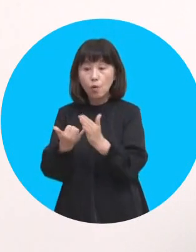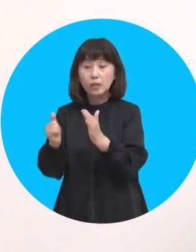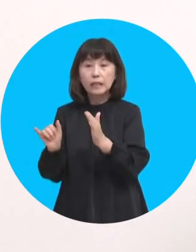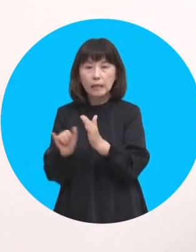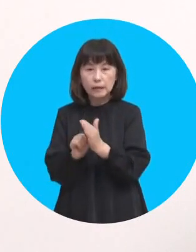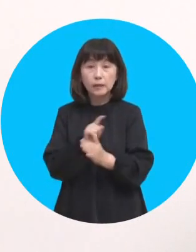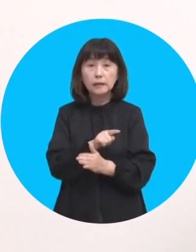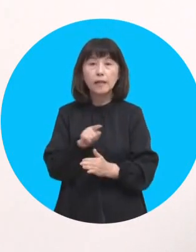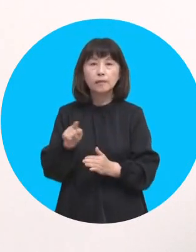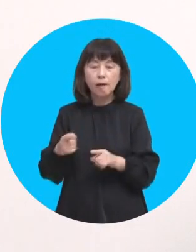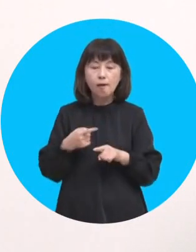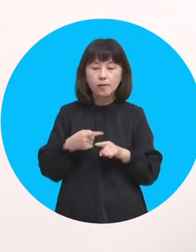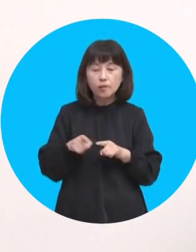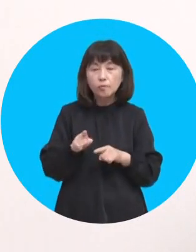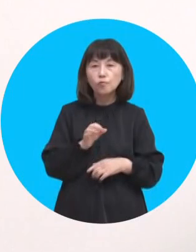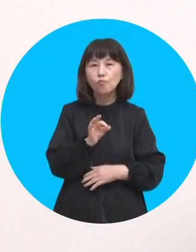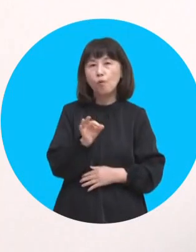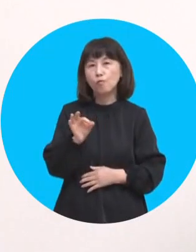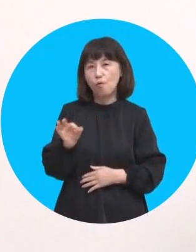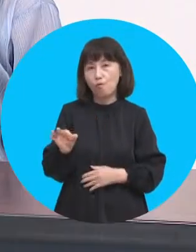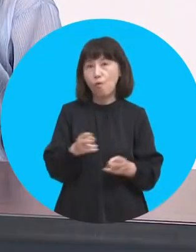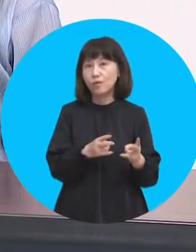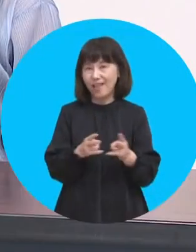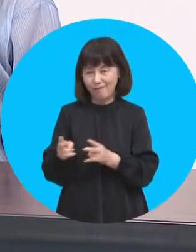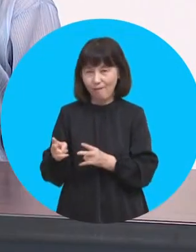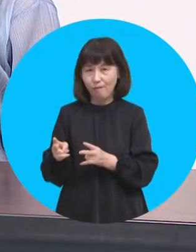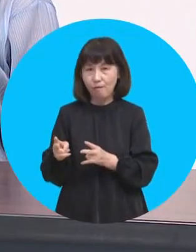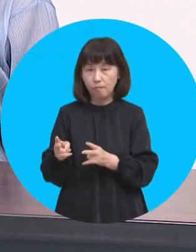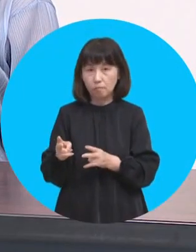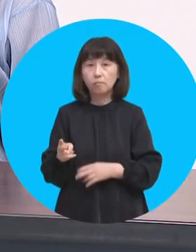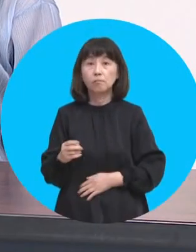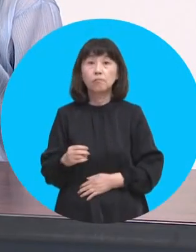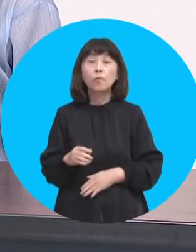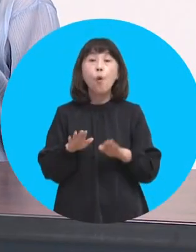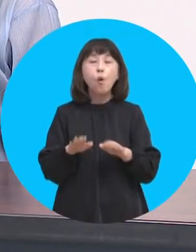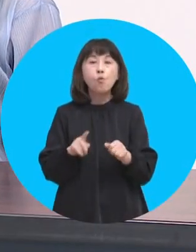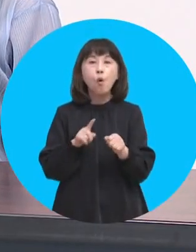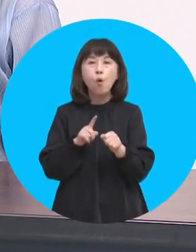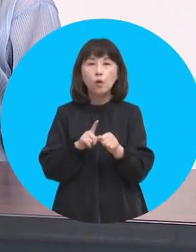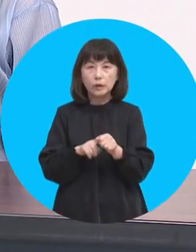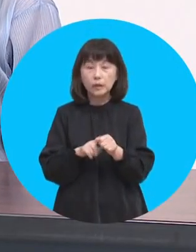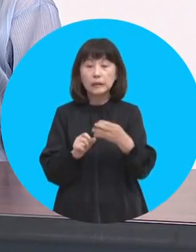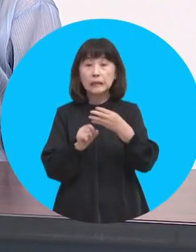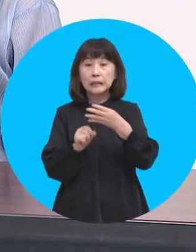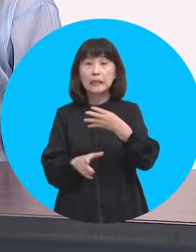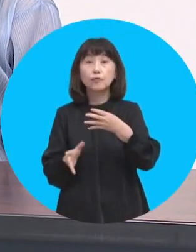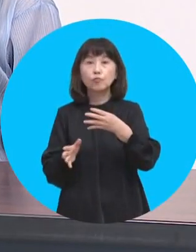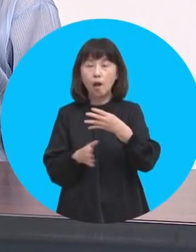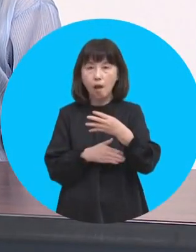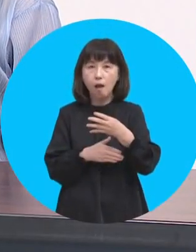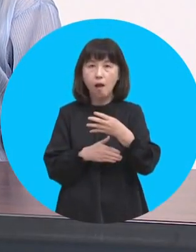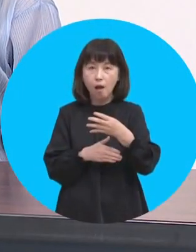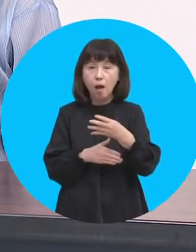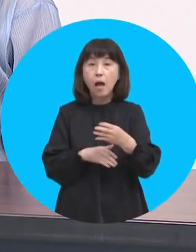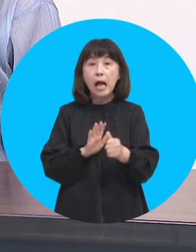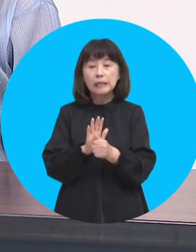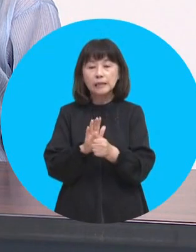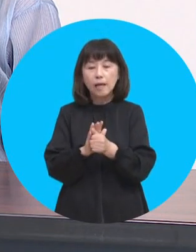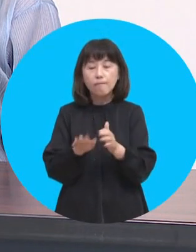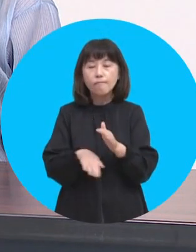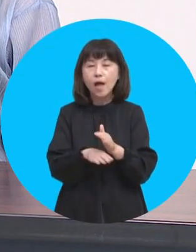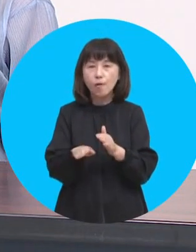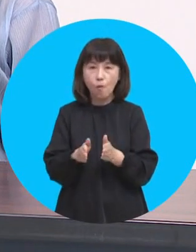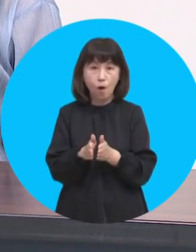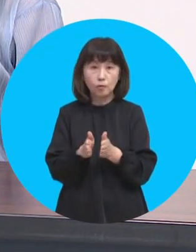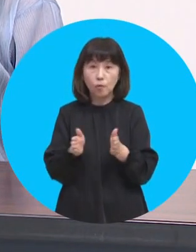部補助を行う制度となっております。令和6年4月より補助上限額の上乗せなど支援内容を一部拡